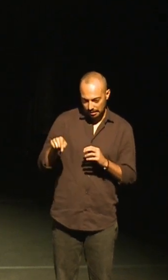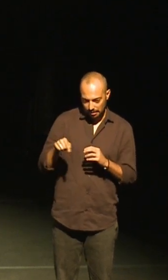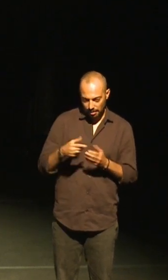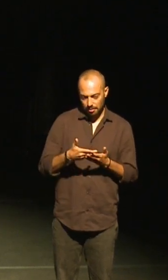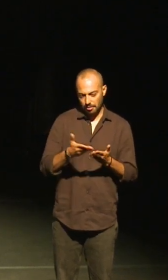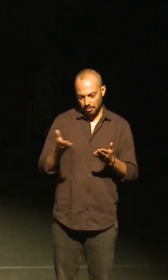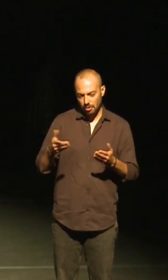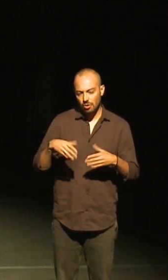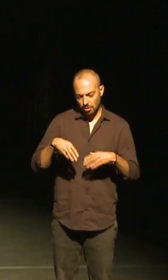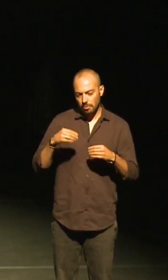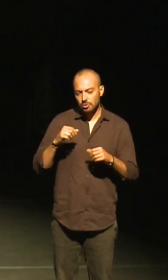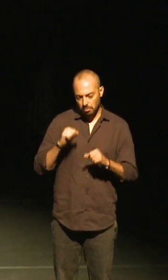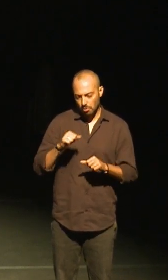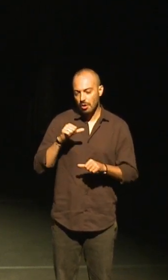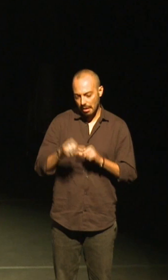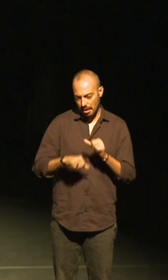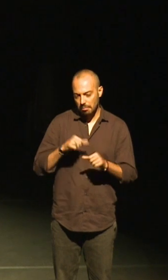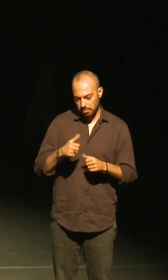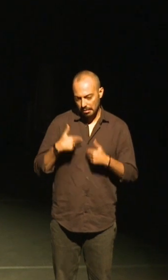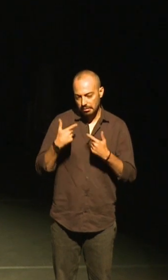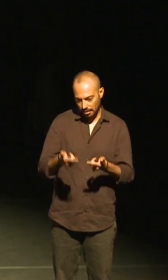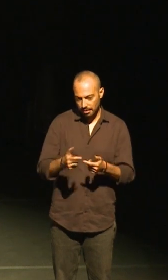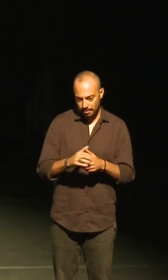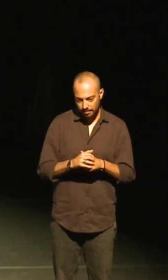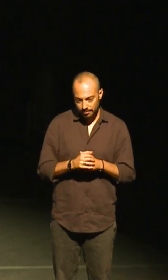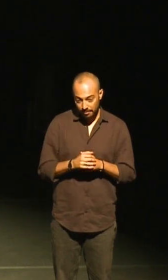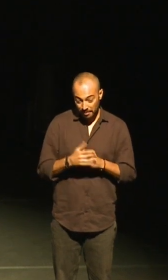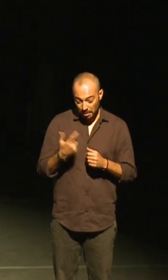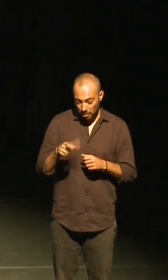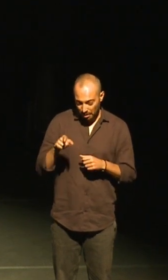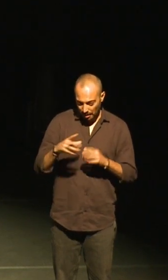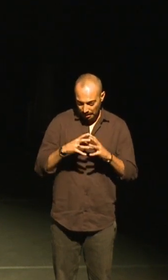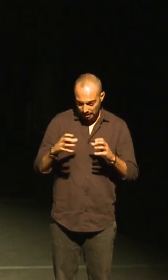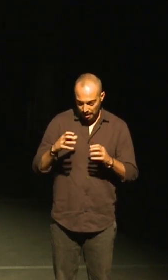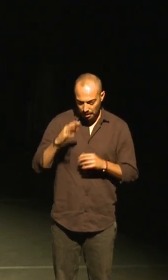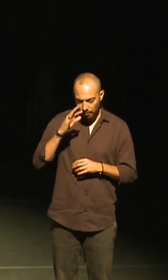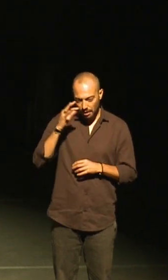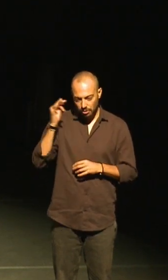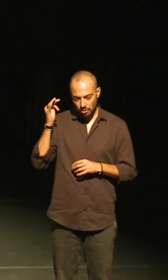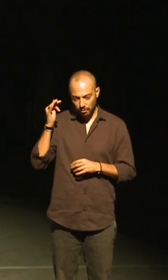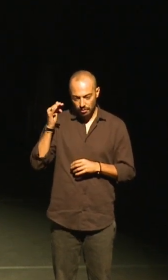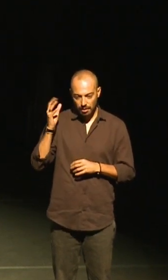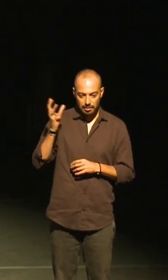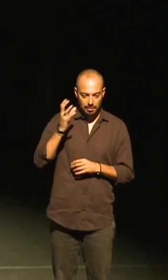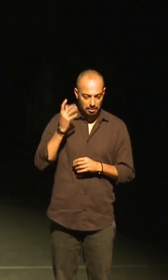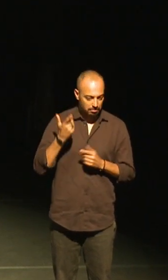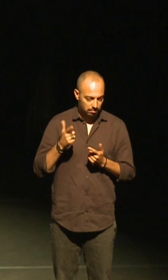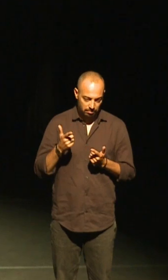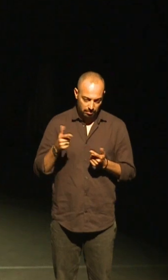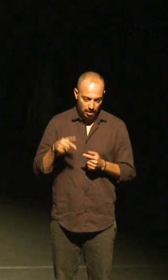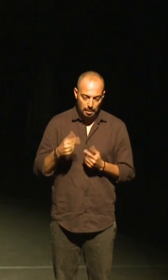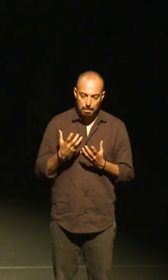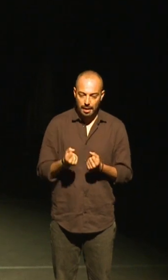le aziende non sono ideologiche eh Fanno ciò che ritengono essere sano